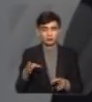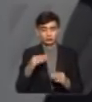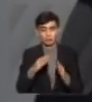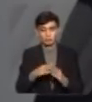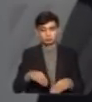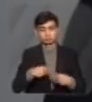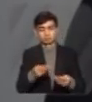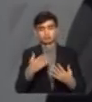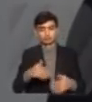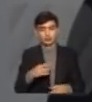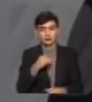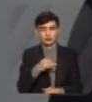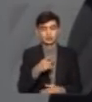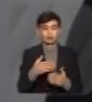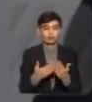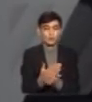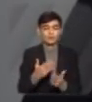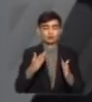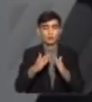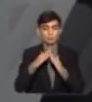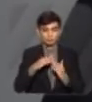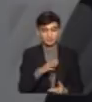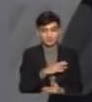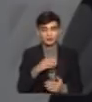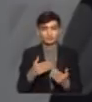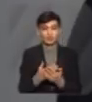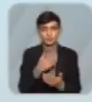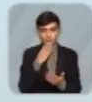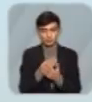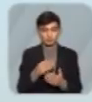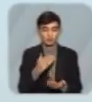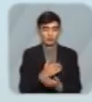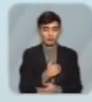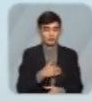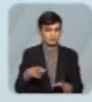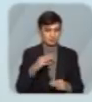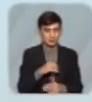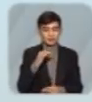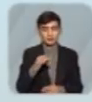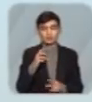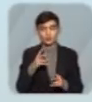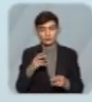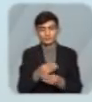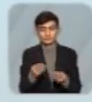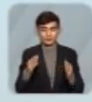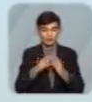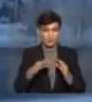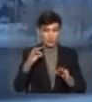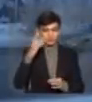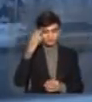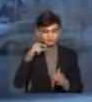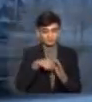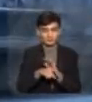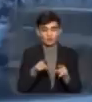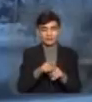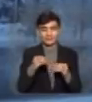салғаннан, ол кісілер жаңа баспаналы, өзіне жеке баспаналы болғысы келеді. Жалпы азаматтарды баспанамен қамтамасыз ету мақсатында